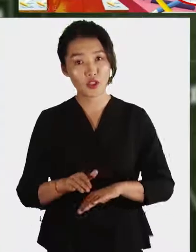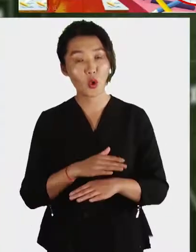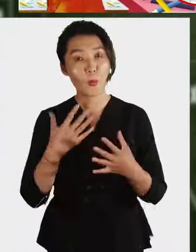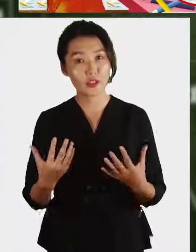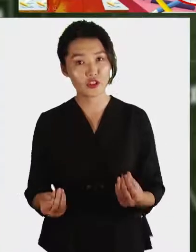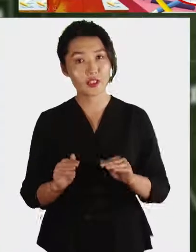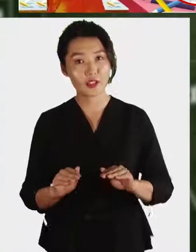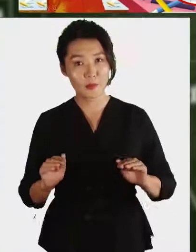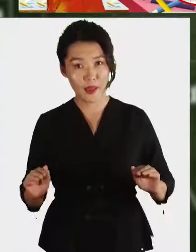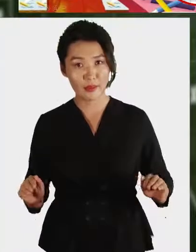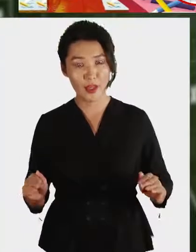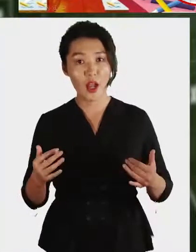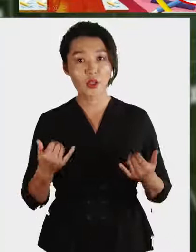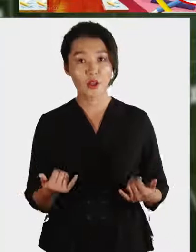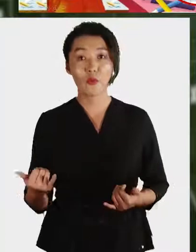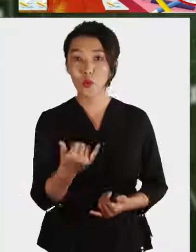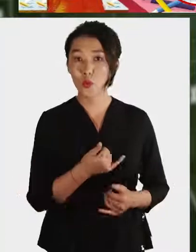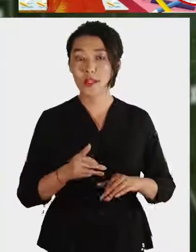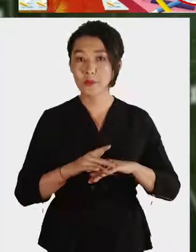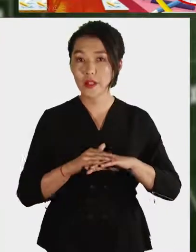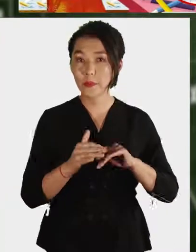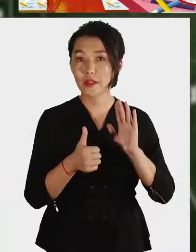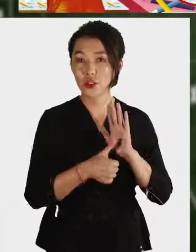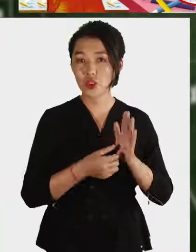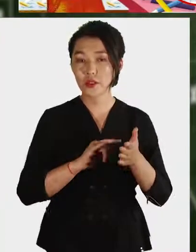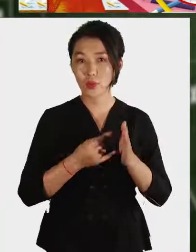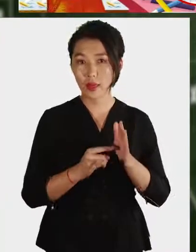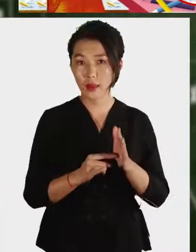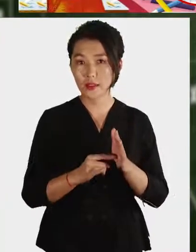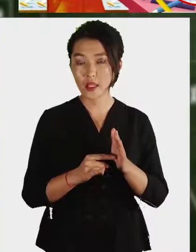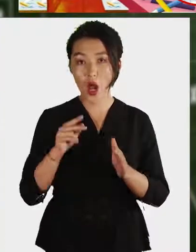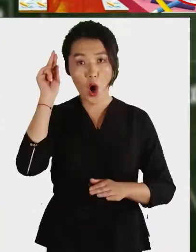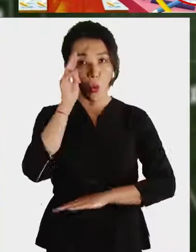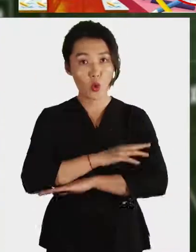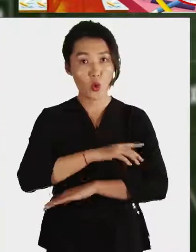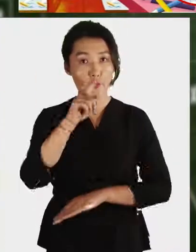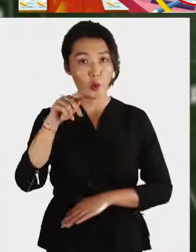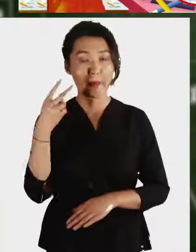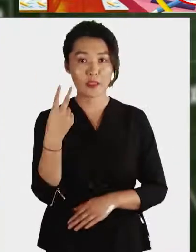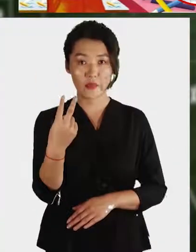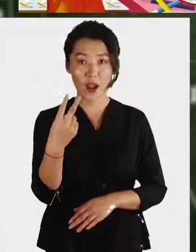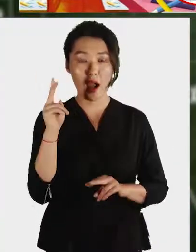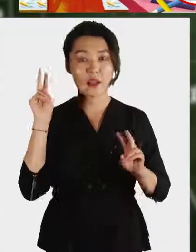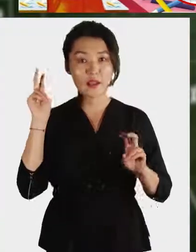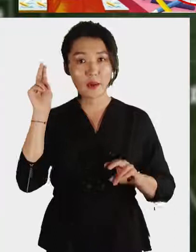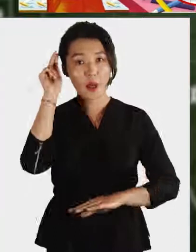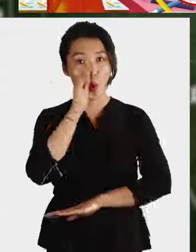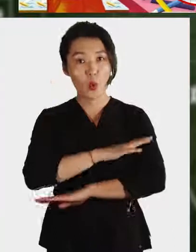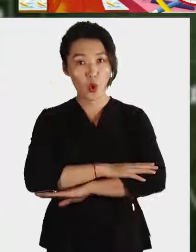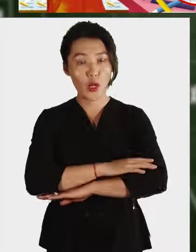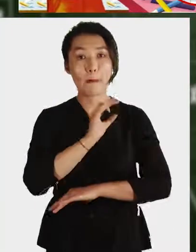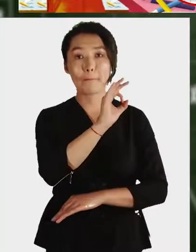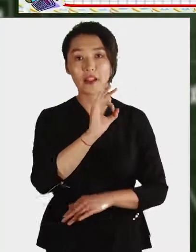Добрый день, ребята! Сегодня у нас математика, 6 класс, урок номер 2. Тема урока